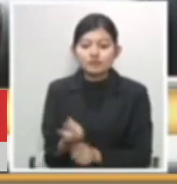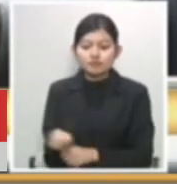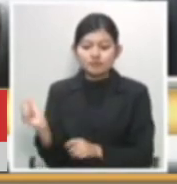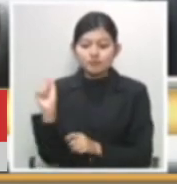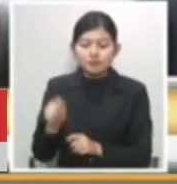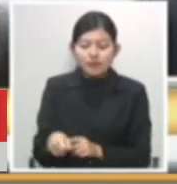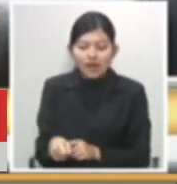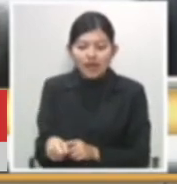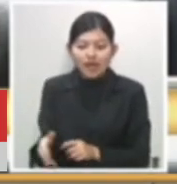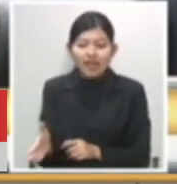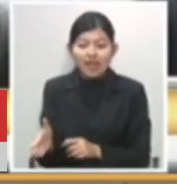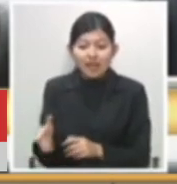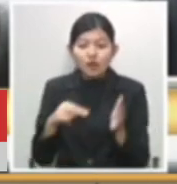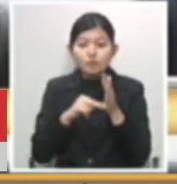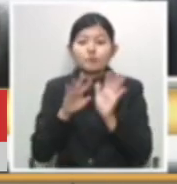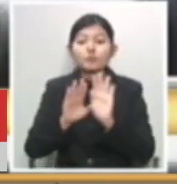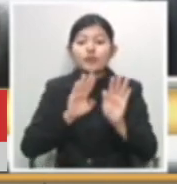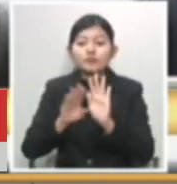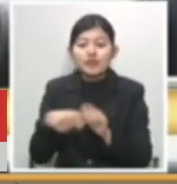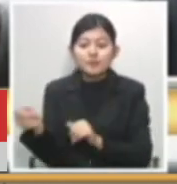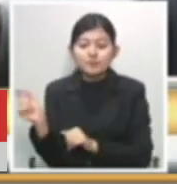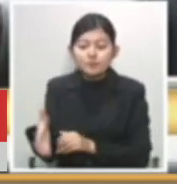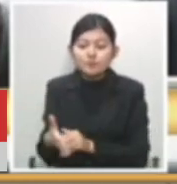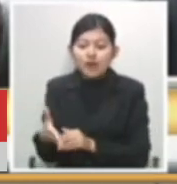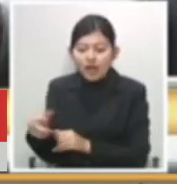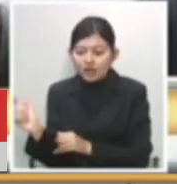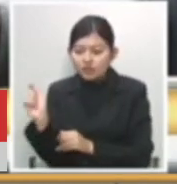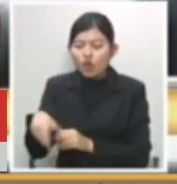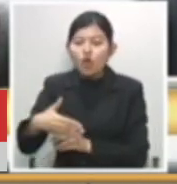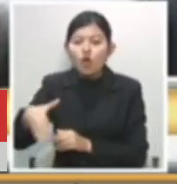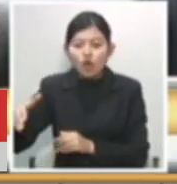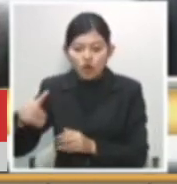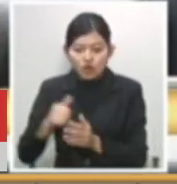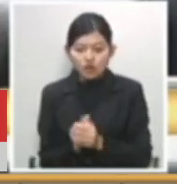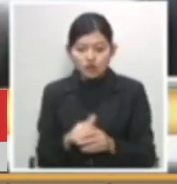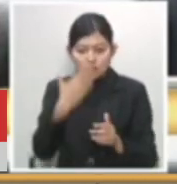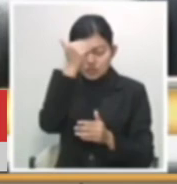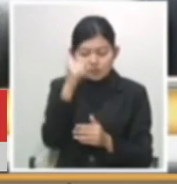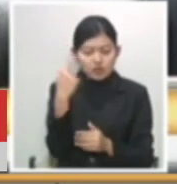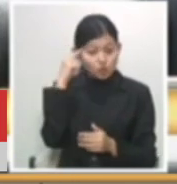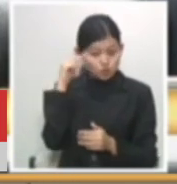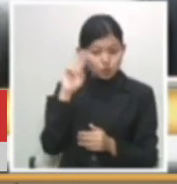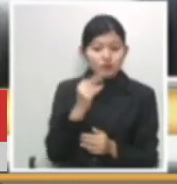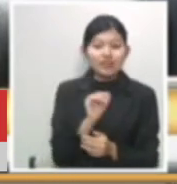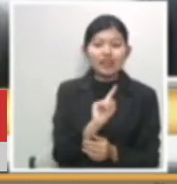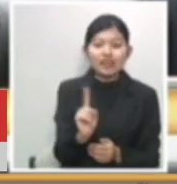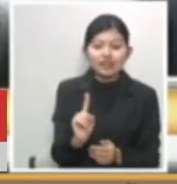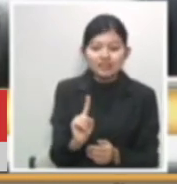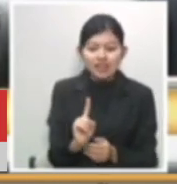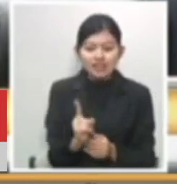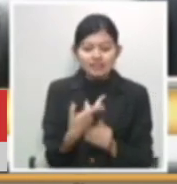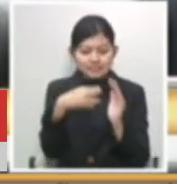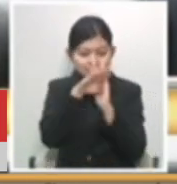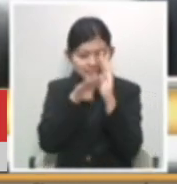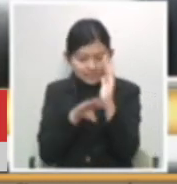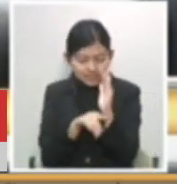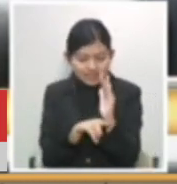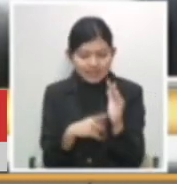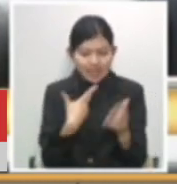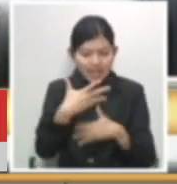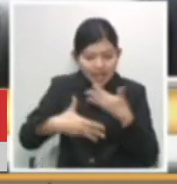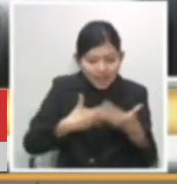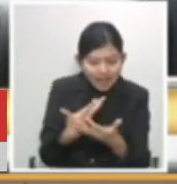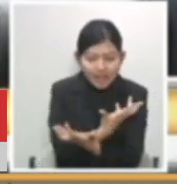ารายได้จากภายในประเทศเท่านั้นการออกนอกประเทศไปแล้วรู้จักหาช่องทางการขายสินค้